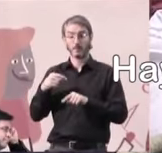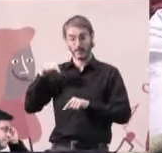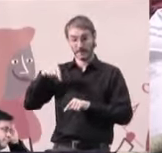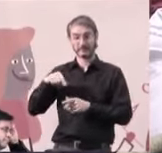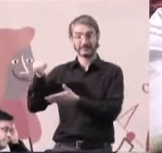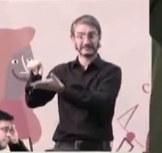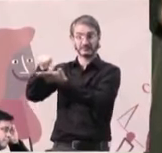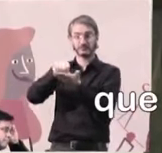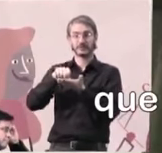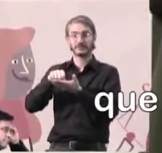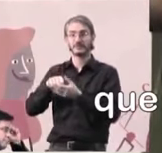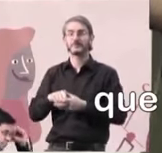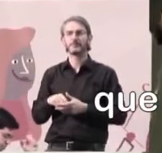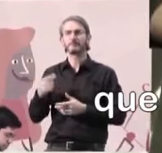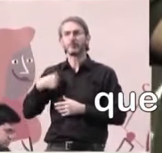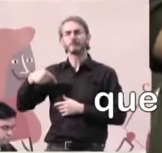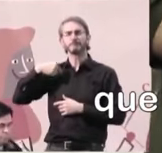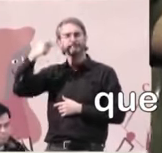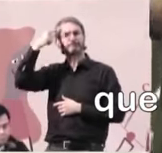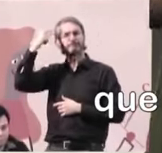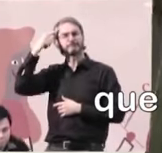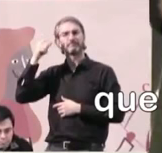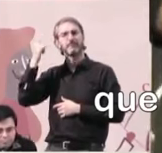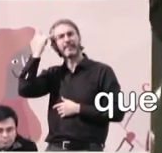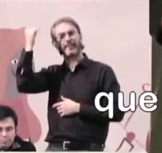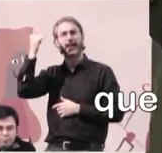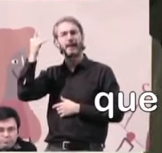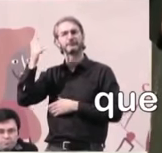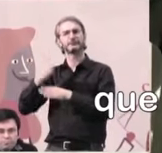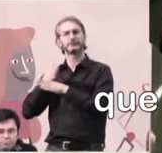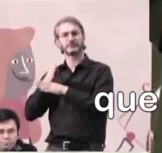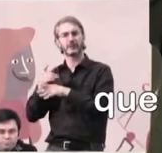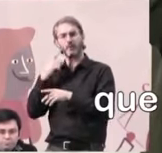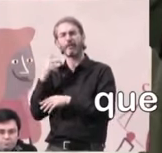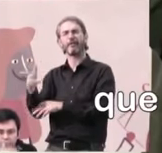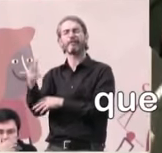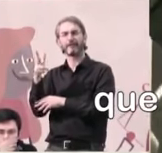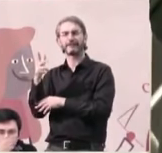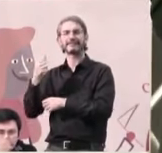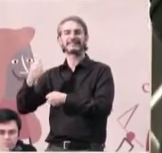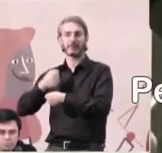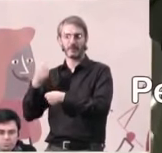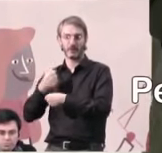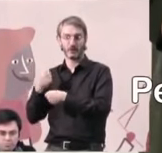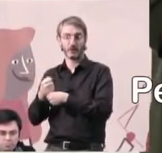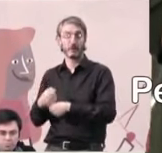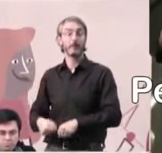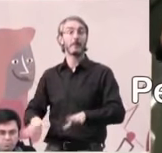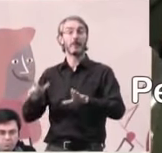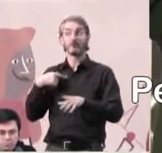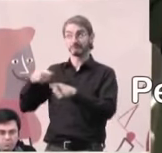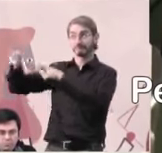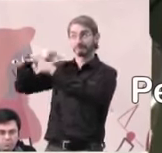aquesta ciutat, que creia en les idees socialistes, que creia en els drets de la gent treballadora, però un